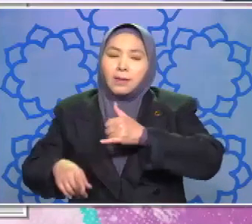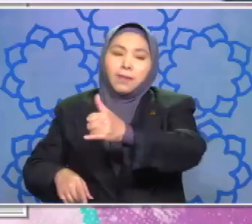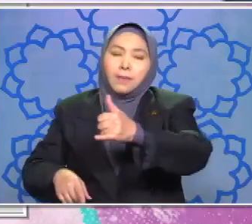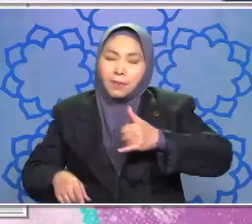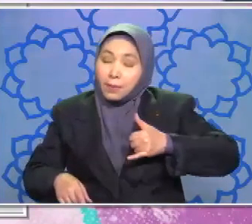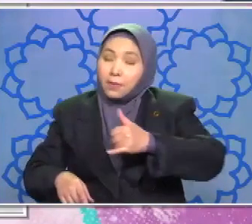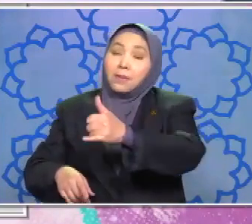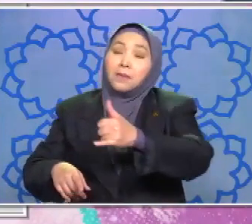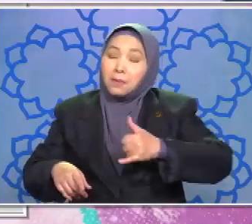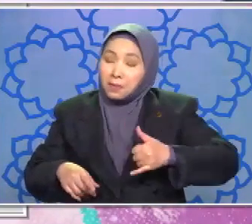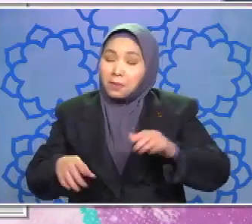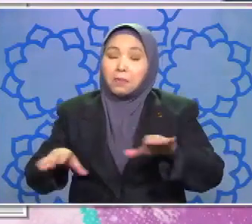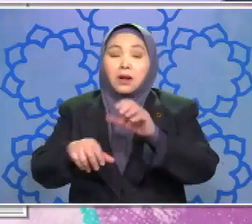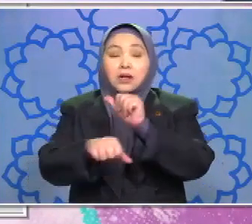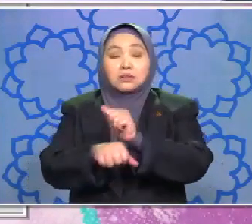بِمُعْجِزِينَ